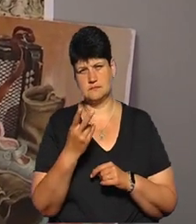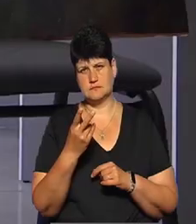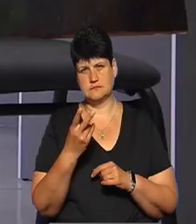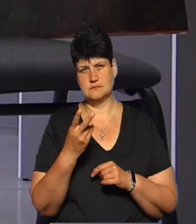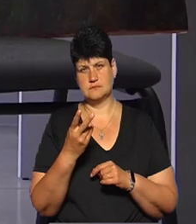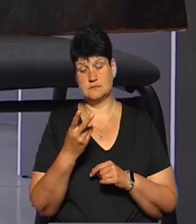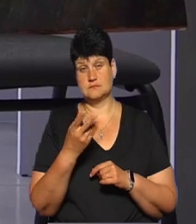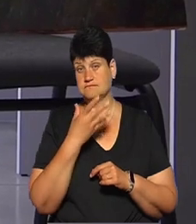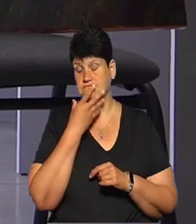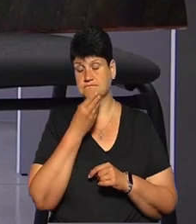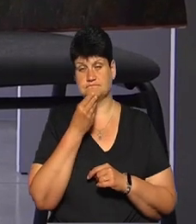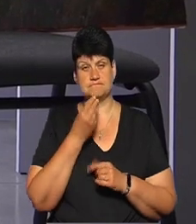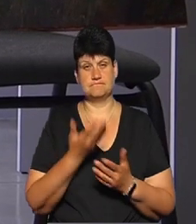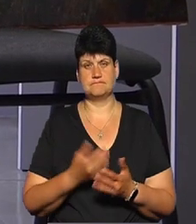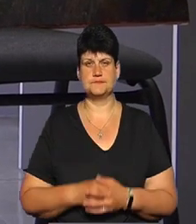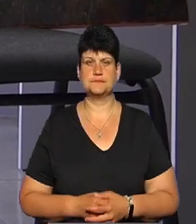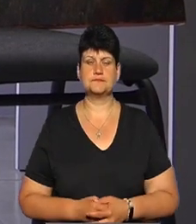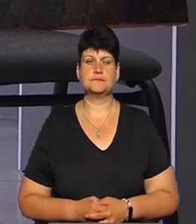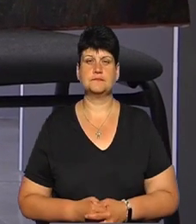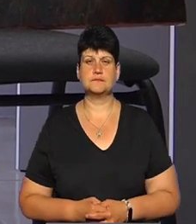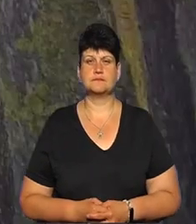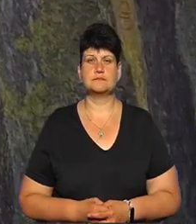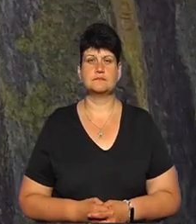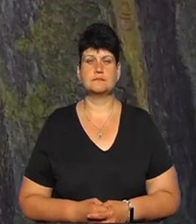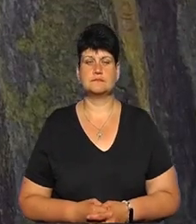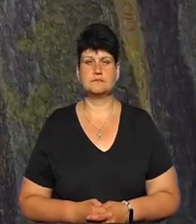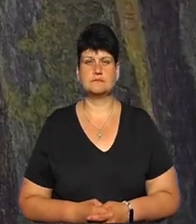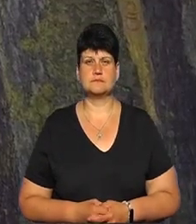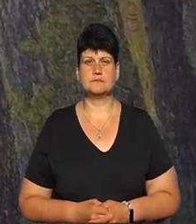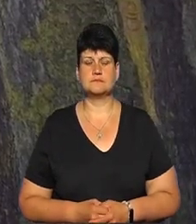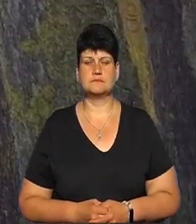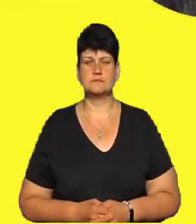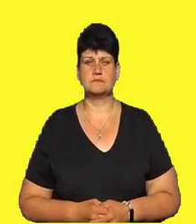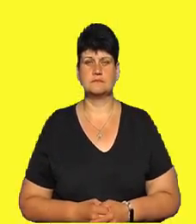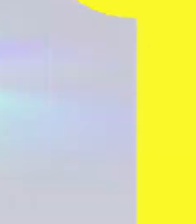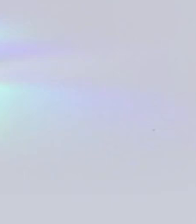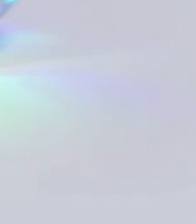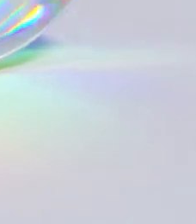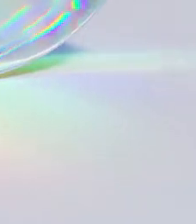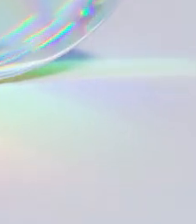красені. Діана Ярошенко, Оксана Галіяш. Новини на Суспільному. Тернопільщина.